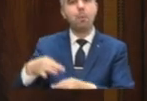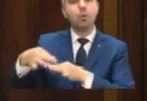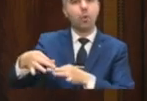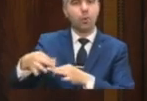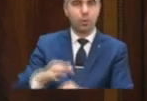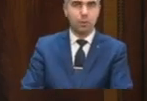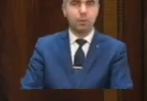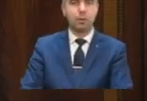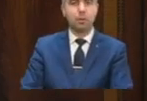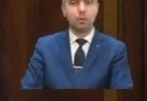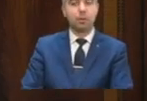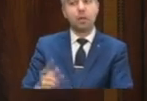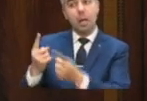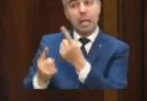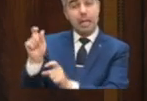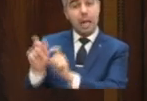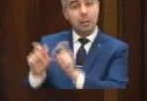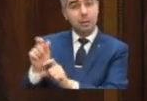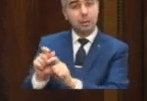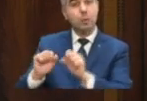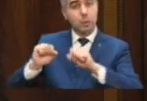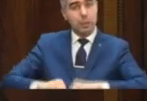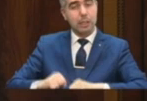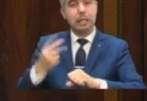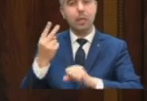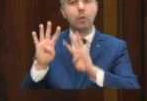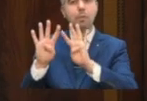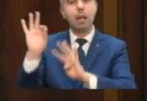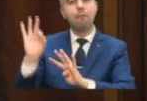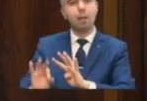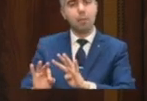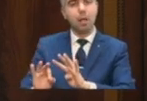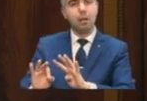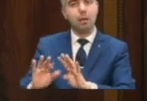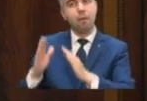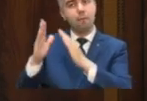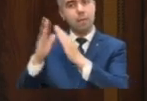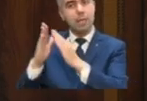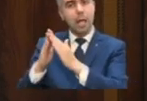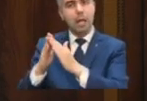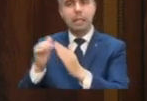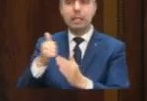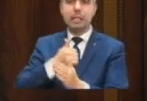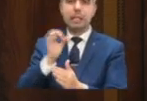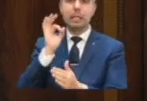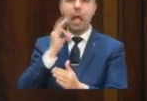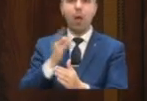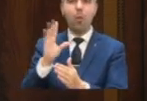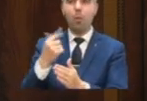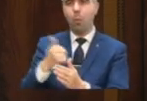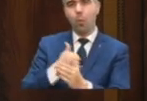أغلبية الآراء الموافقة 82% همت السكن الفردي. وكذا تم